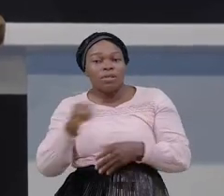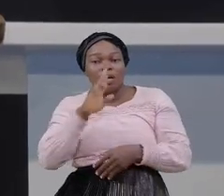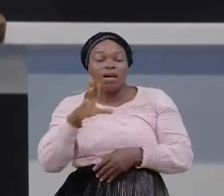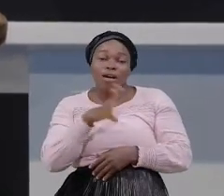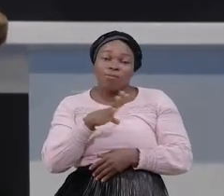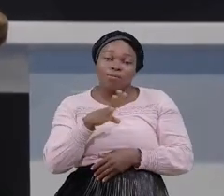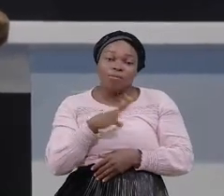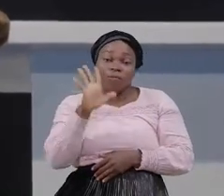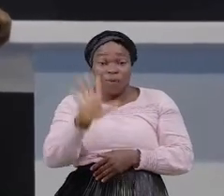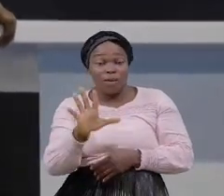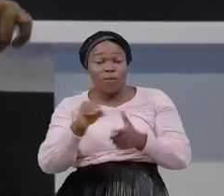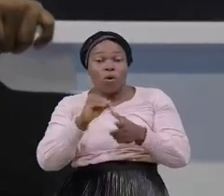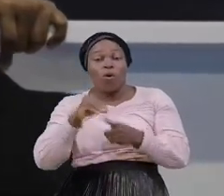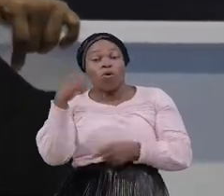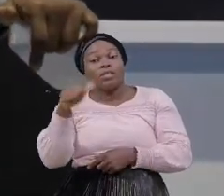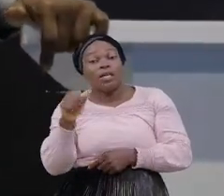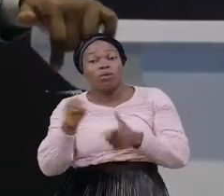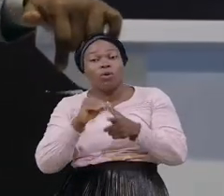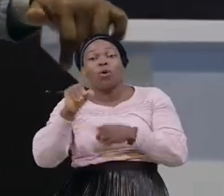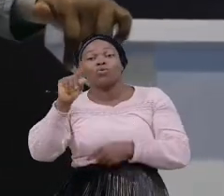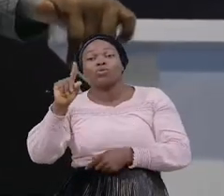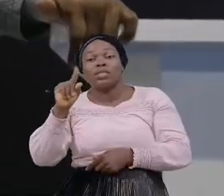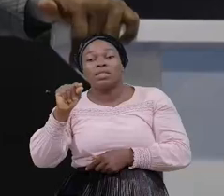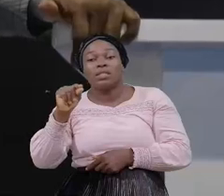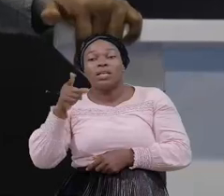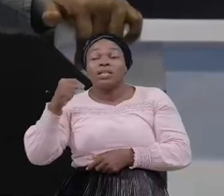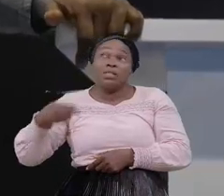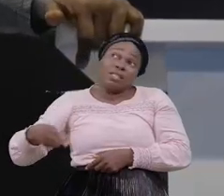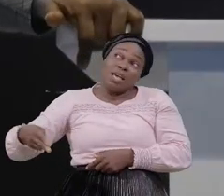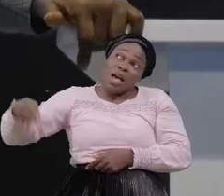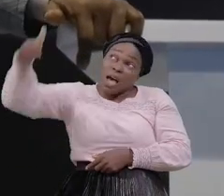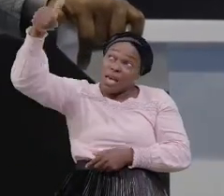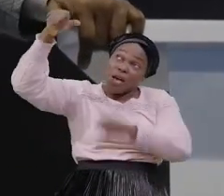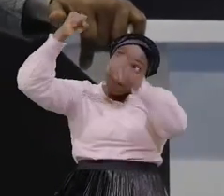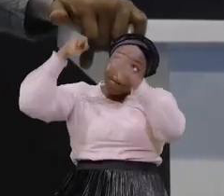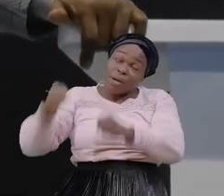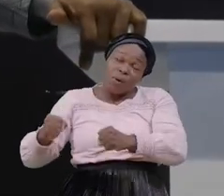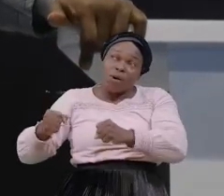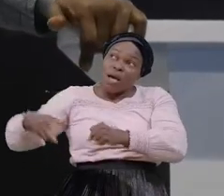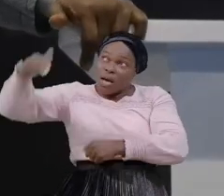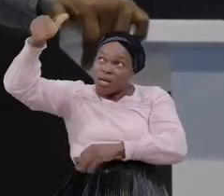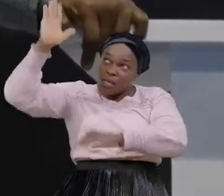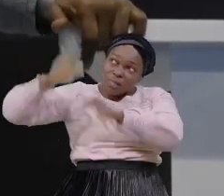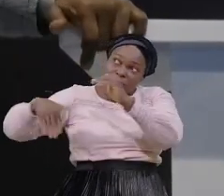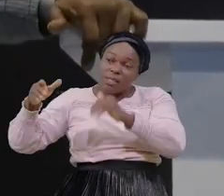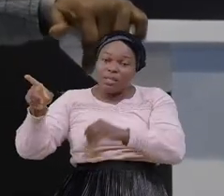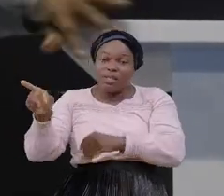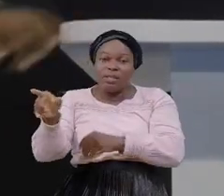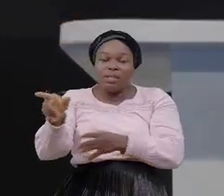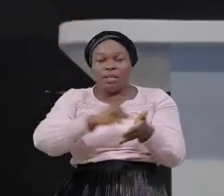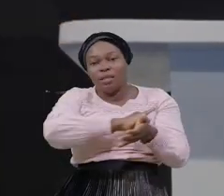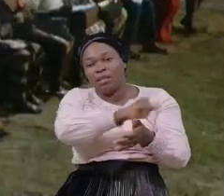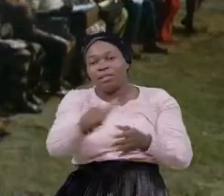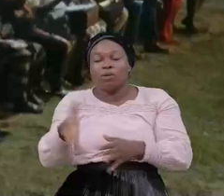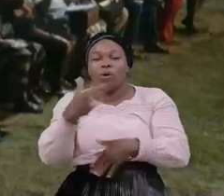touchés, que les maladies qui soient à 10, 20, la